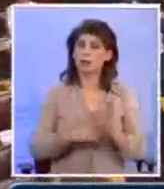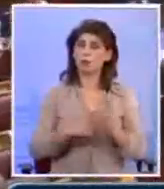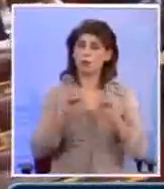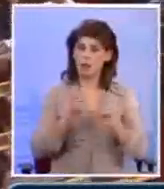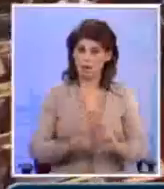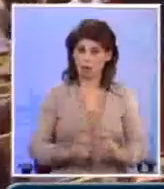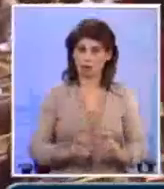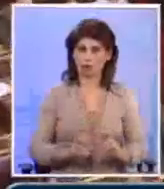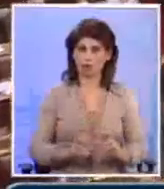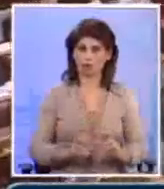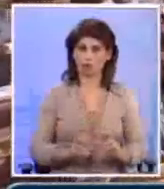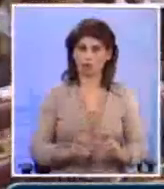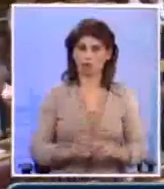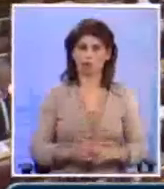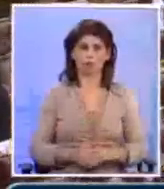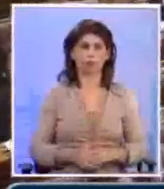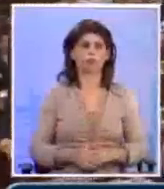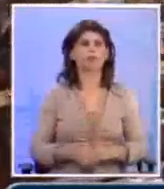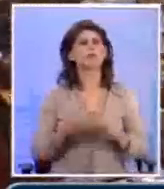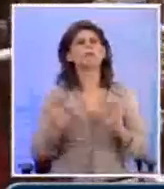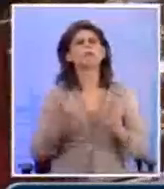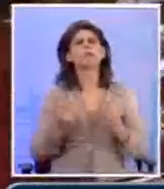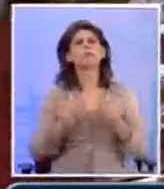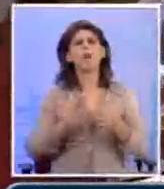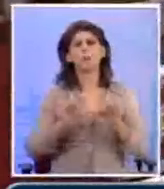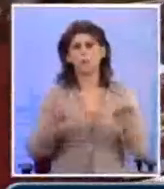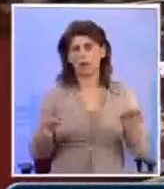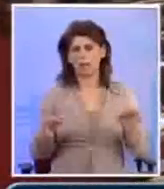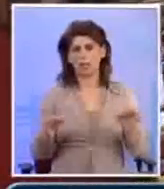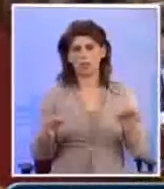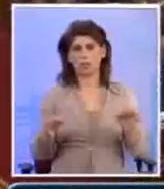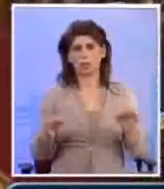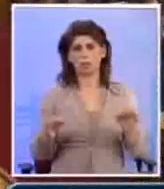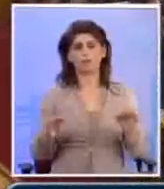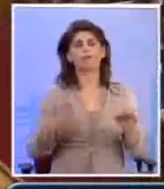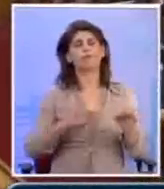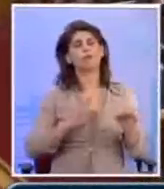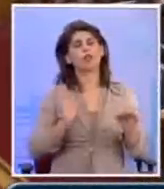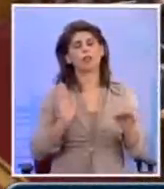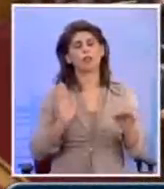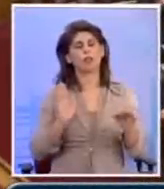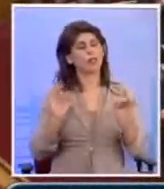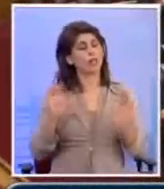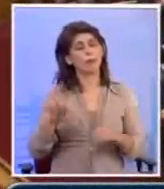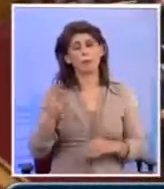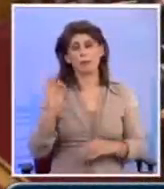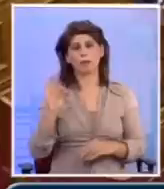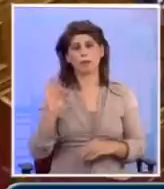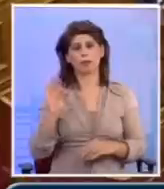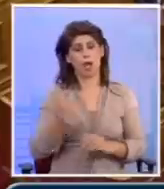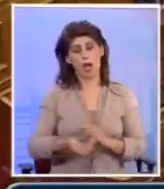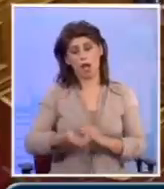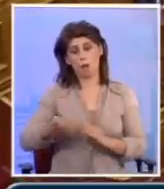ελεγχθούν. Χωρίς να μπω σε πολλές λεπτομέρειες και χωρίς να θέλω επουδενή να